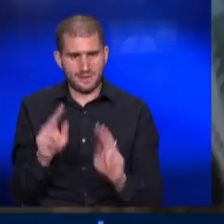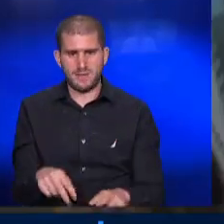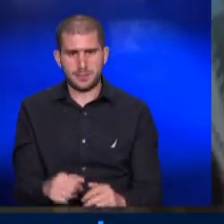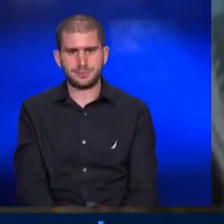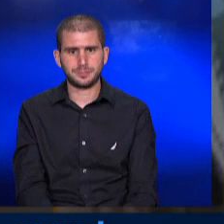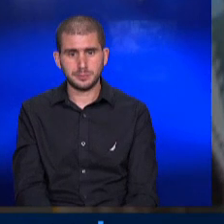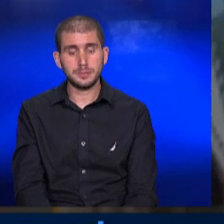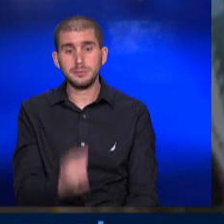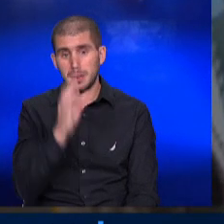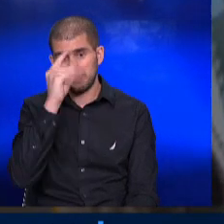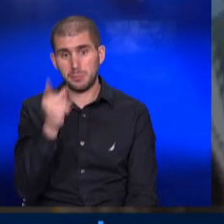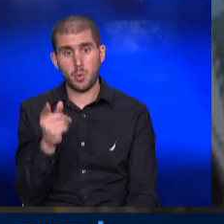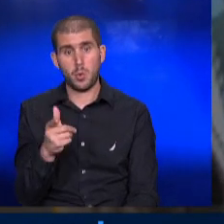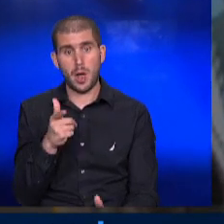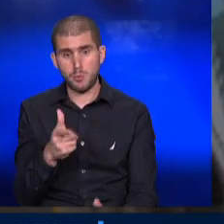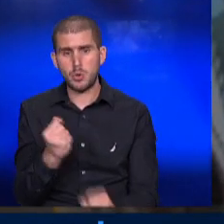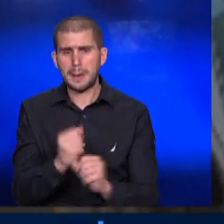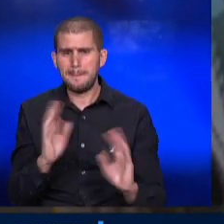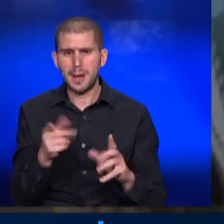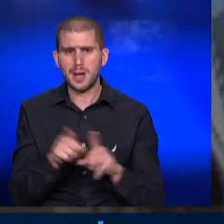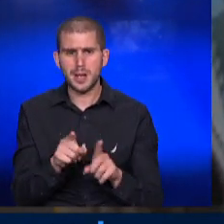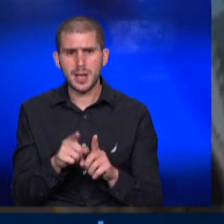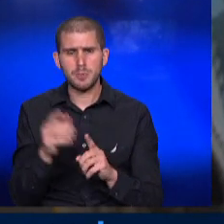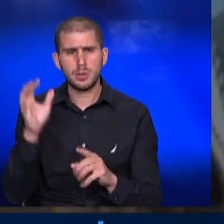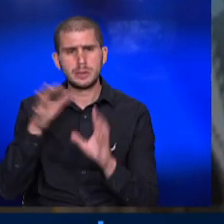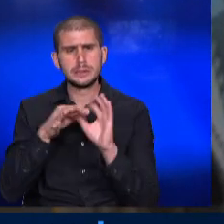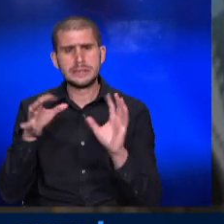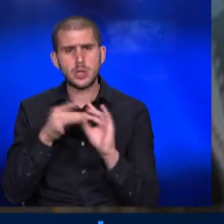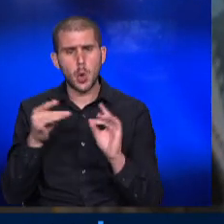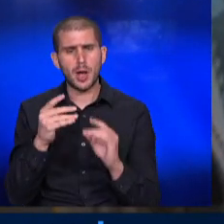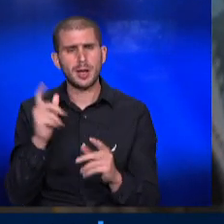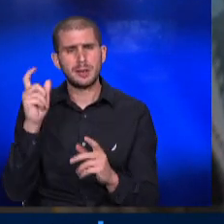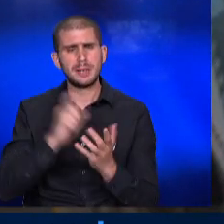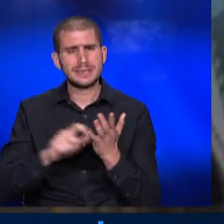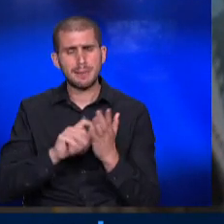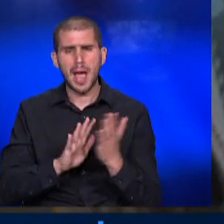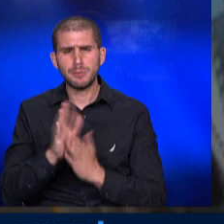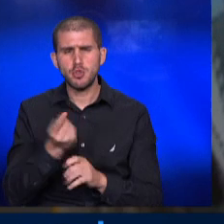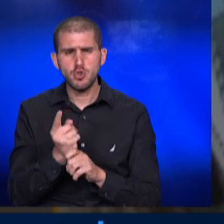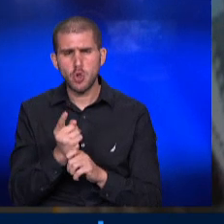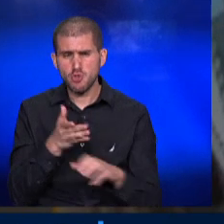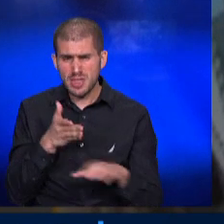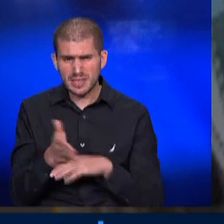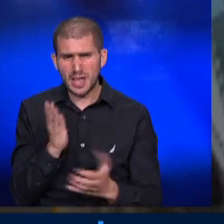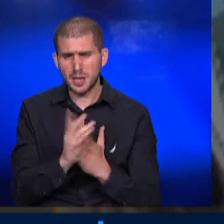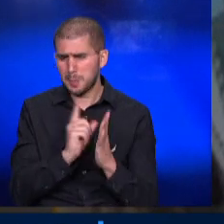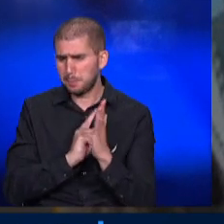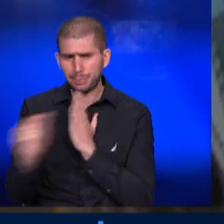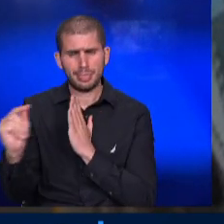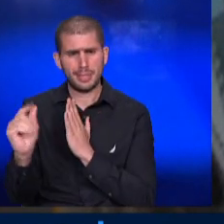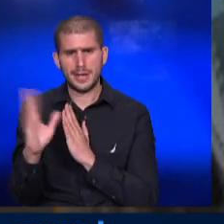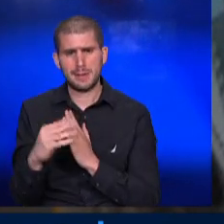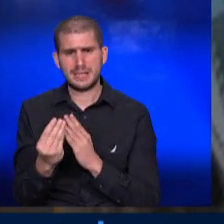פחד. הנער החמוש עושה את זה מהר מאוד כמו סטורי באינסטגרם, בדיוק 15 שניות מהרגע שנכנס עד שנמלט עם